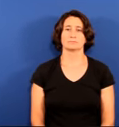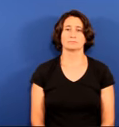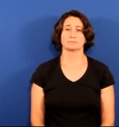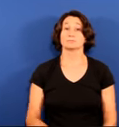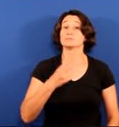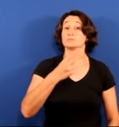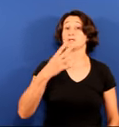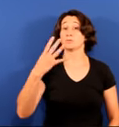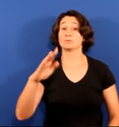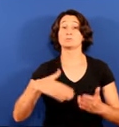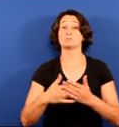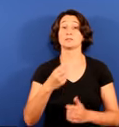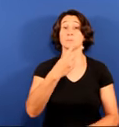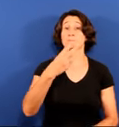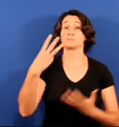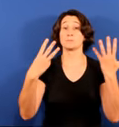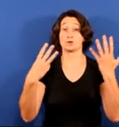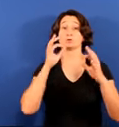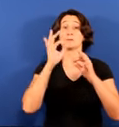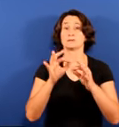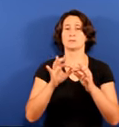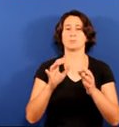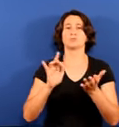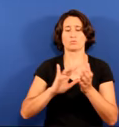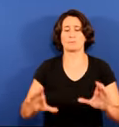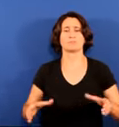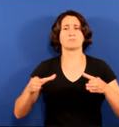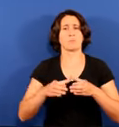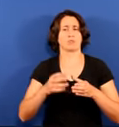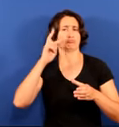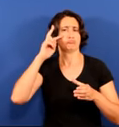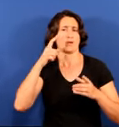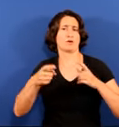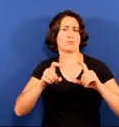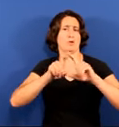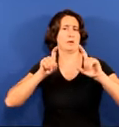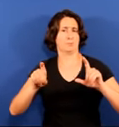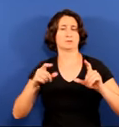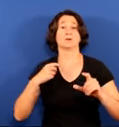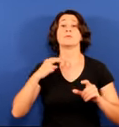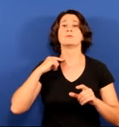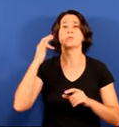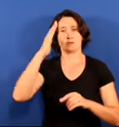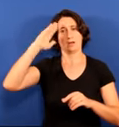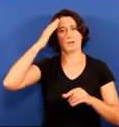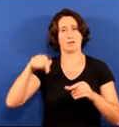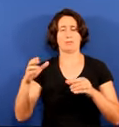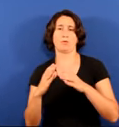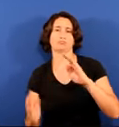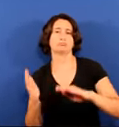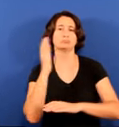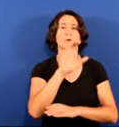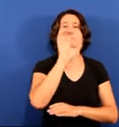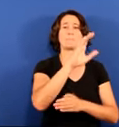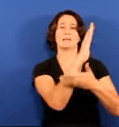geratu. Enpresak atzerrian zabaldu eta bezero eta merkatu berriak topatu behar dituzte. Horrez gain, Imanol Pradalesek jakinarazi